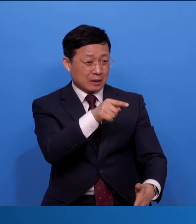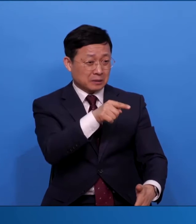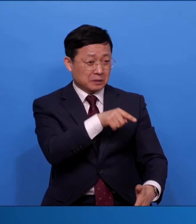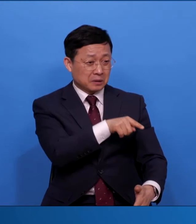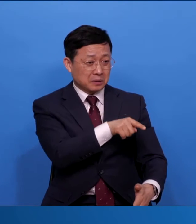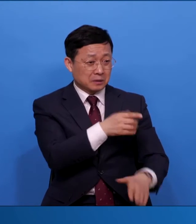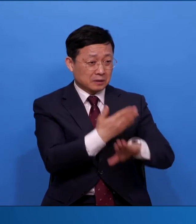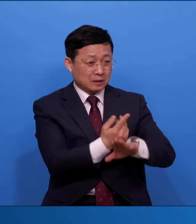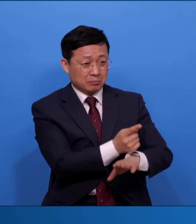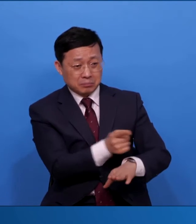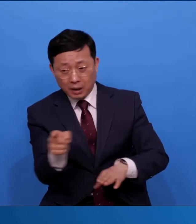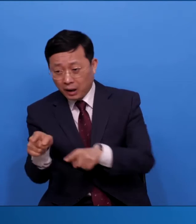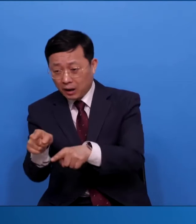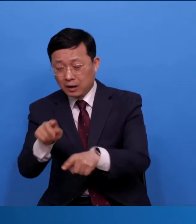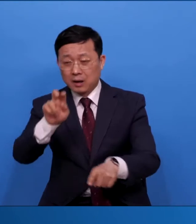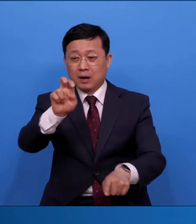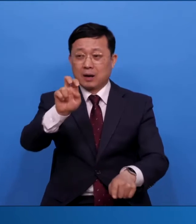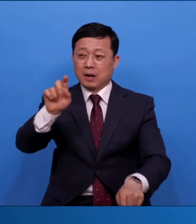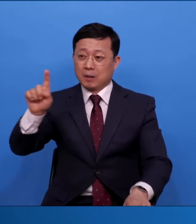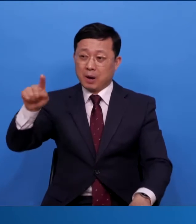이 준비된